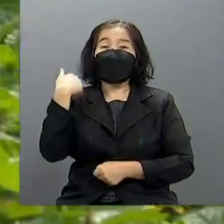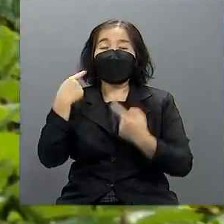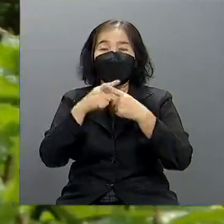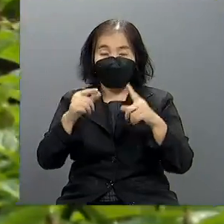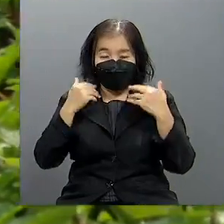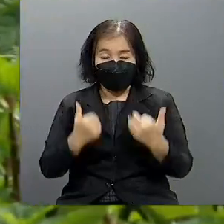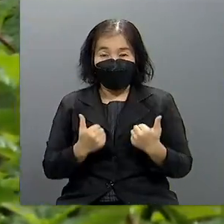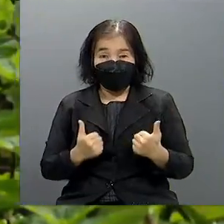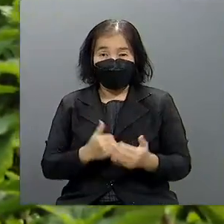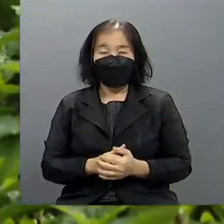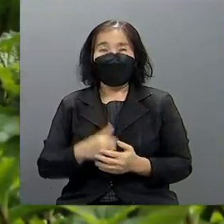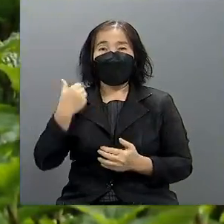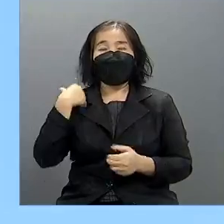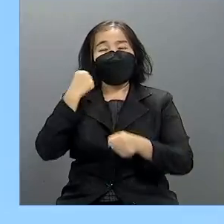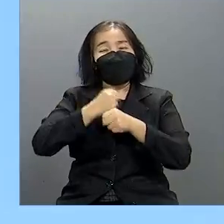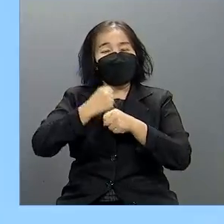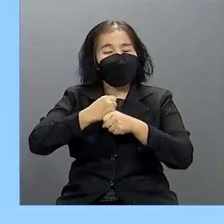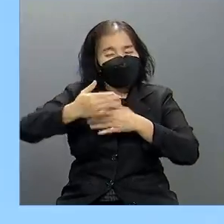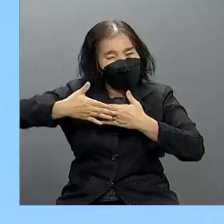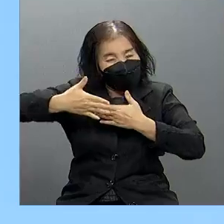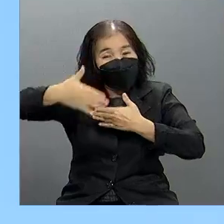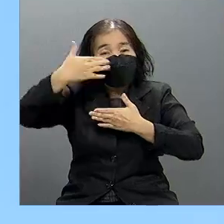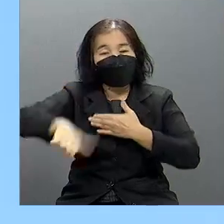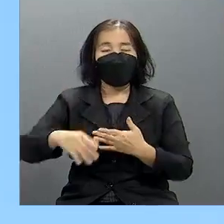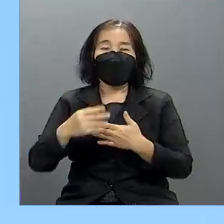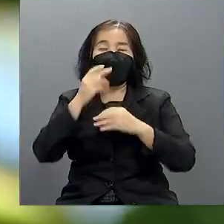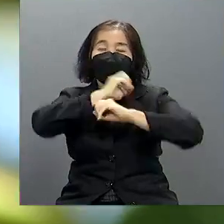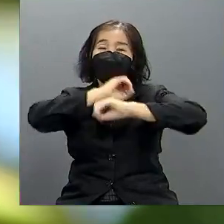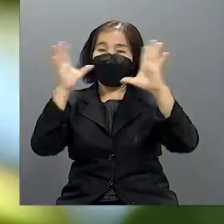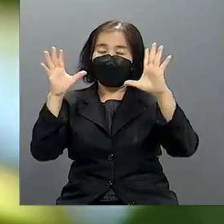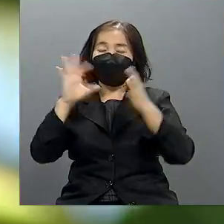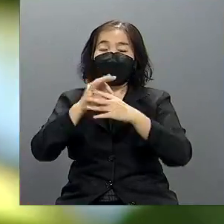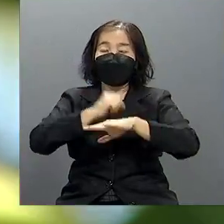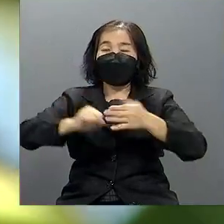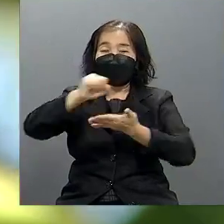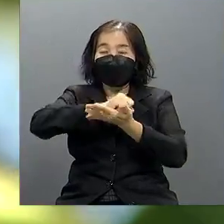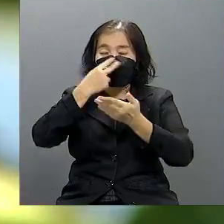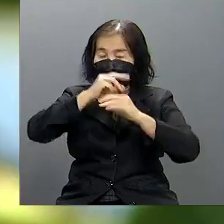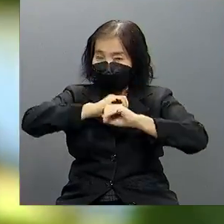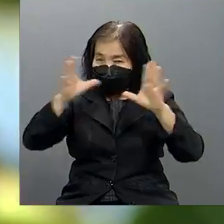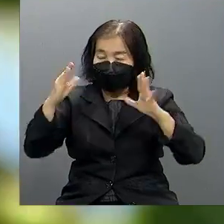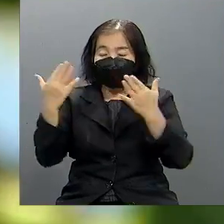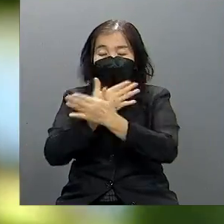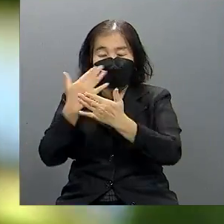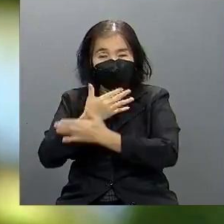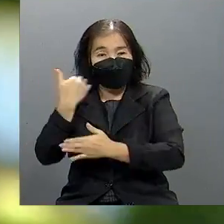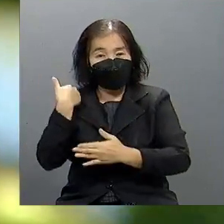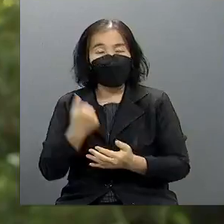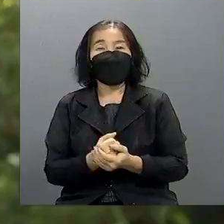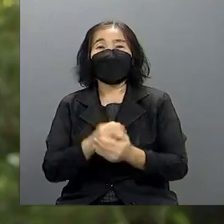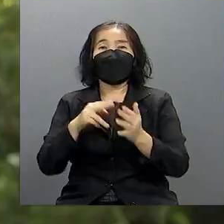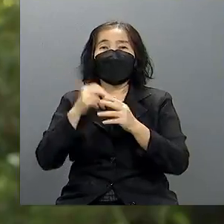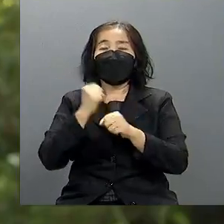ลังจากที่เราทำมาได้สักระยะหนึ่งเนี่ยมันทำใหเห็นแล้วว่ามันเกิดการเปลี่ยนแปลงมากขึ้นเราสามารถทำให้พ่อแม่ภาคภูมิใจได้